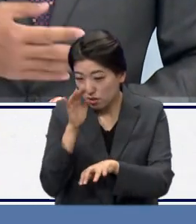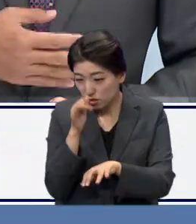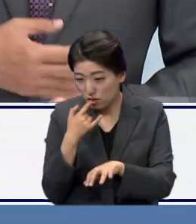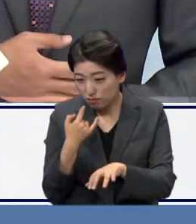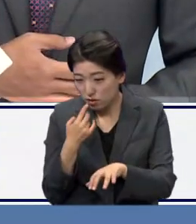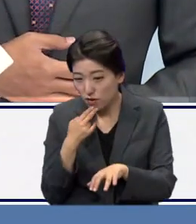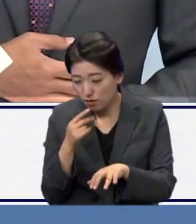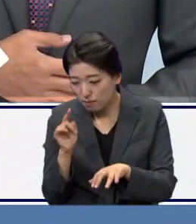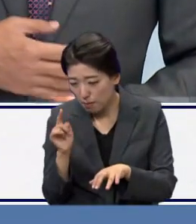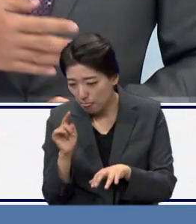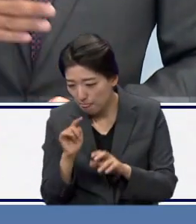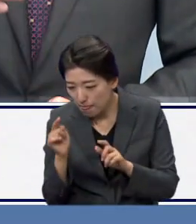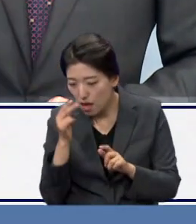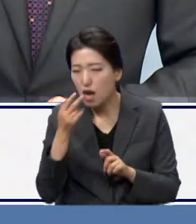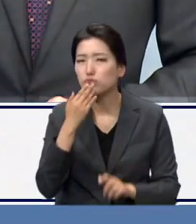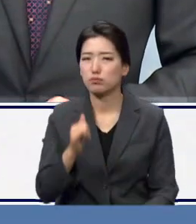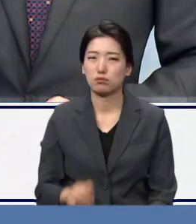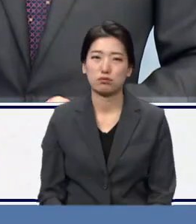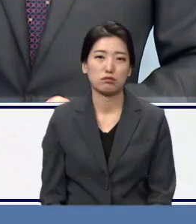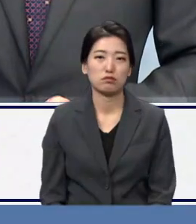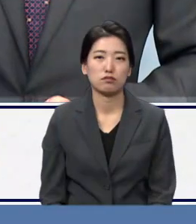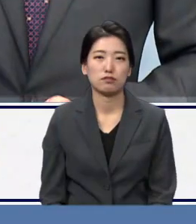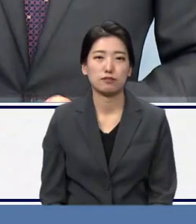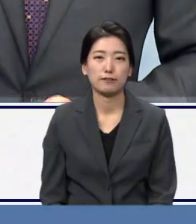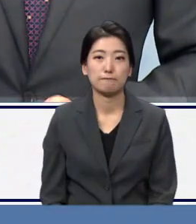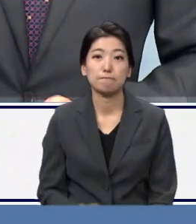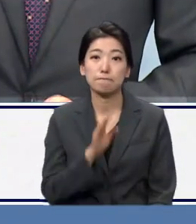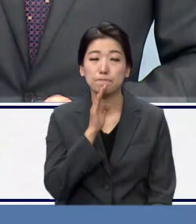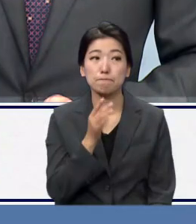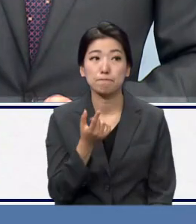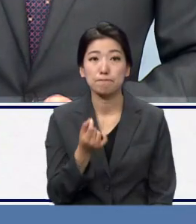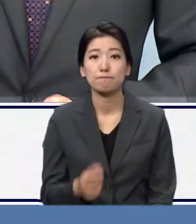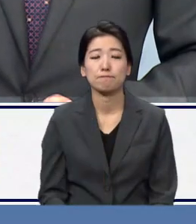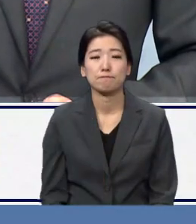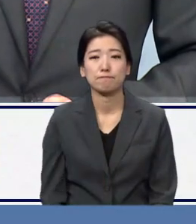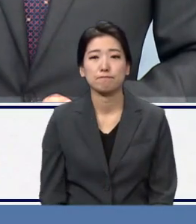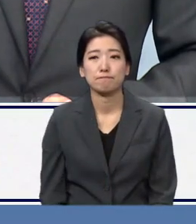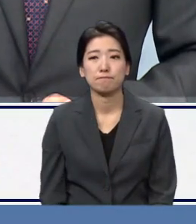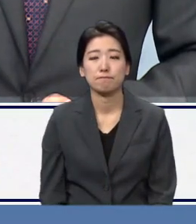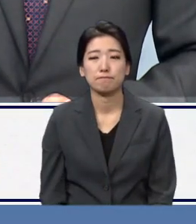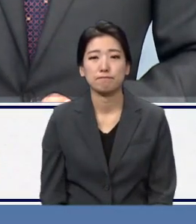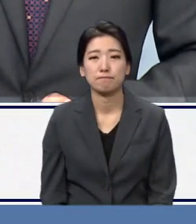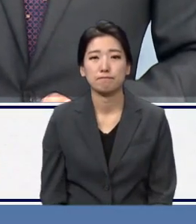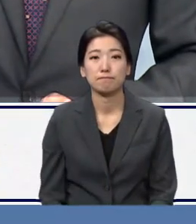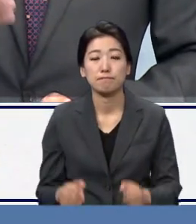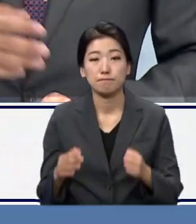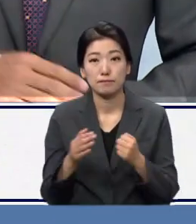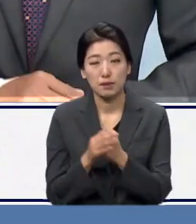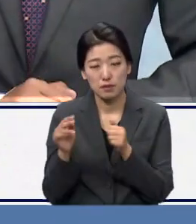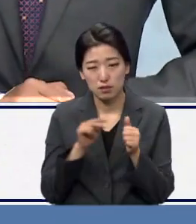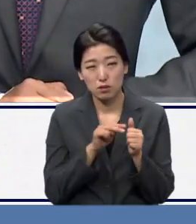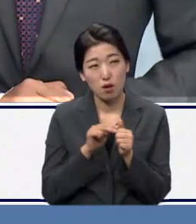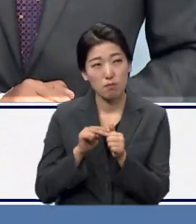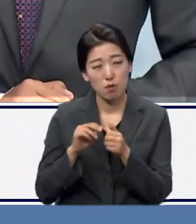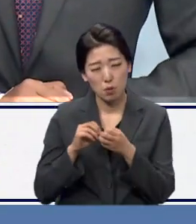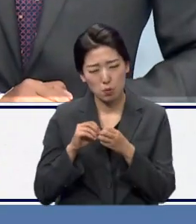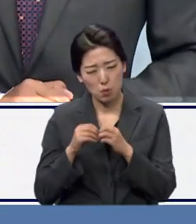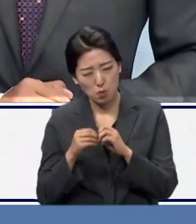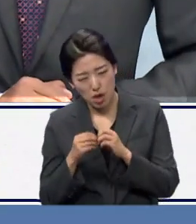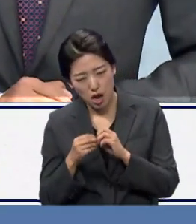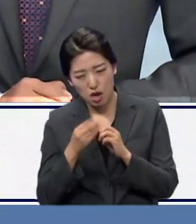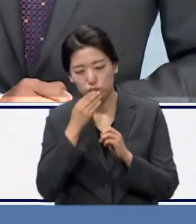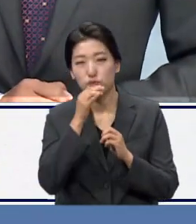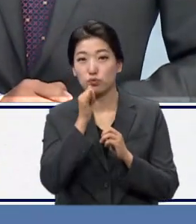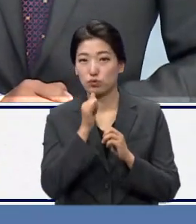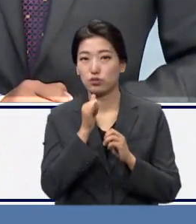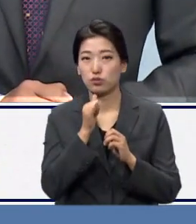이런 것도 하고 하지않습니까 그러면 어떤 정보가 그 조작되는 경우도 있고 조작을 통해서 뭔가 그 음모를 꾸밀 수도